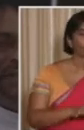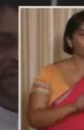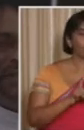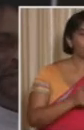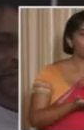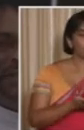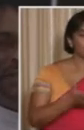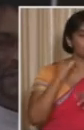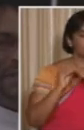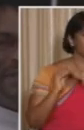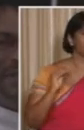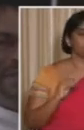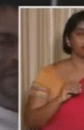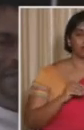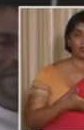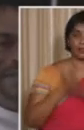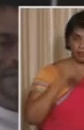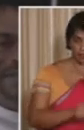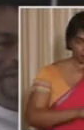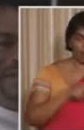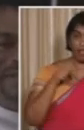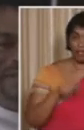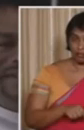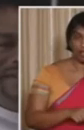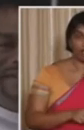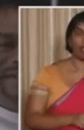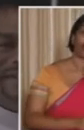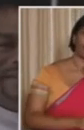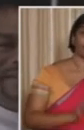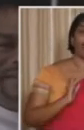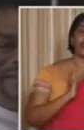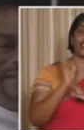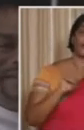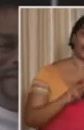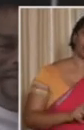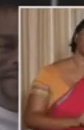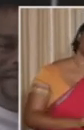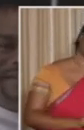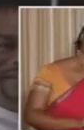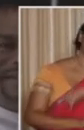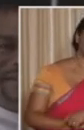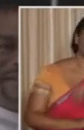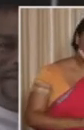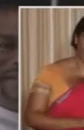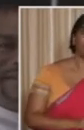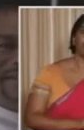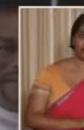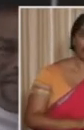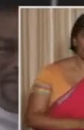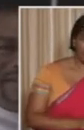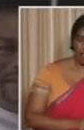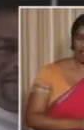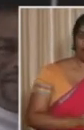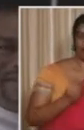සභා ඡන්ද කල් දැම්මා. තමුන් නාසෙලා මැතිවරණ කතා කරලා දැන් කියනවා අපි කියනවලු ජාත්‍යන්තර මූල්‍ය අරමුදලට කියන් එතුමලා ඉන්න තමුන්නාසලා කියන එක